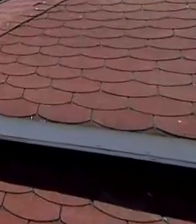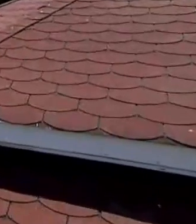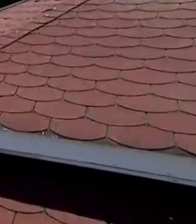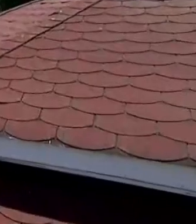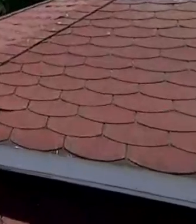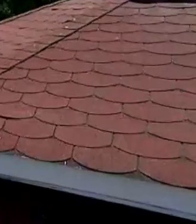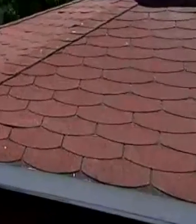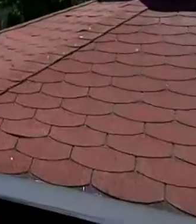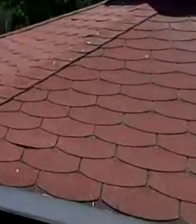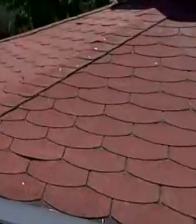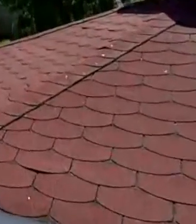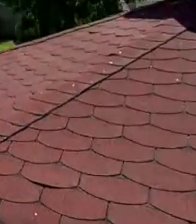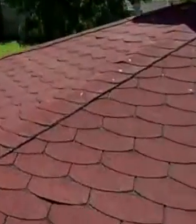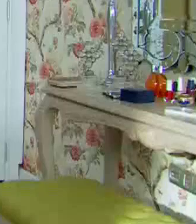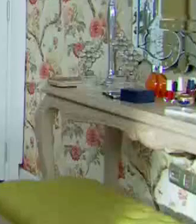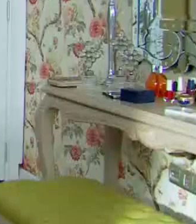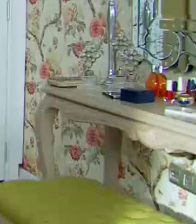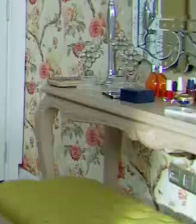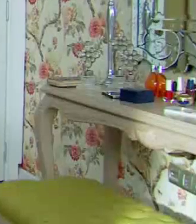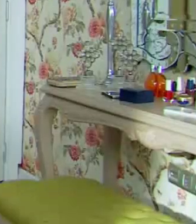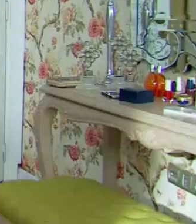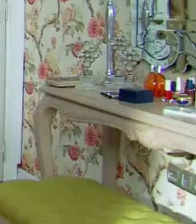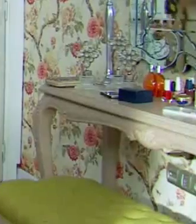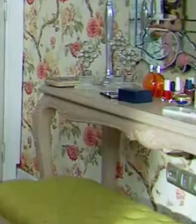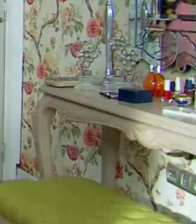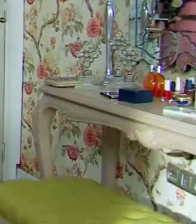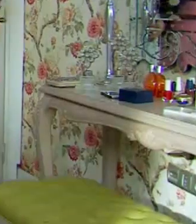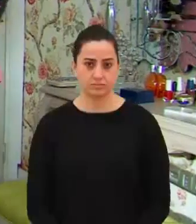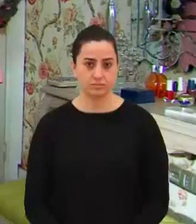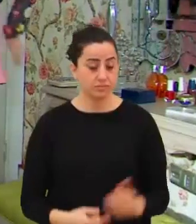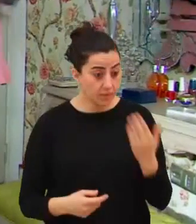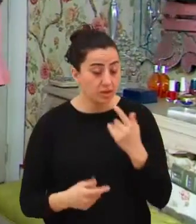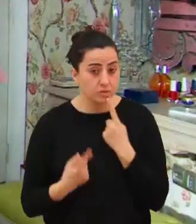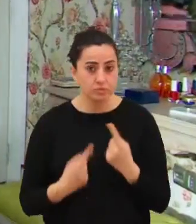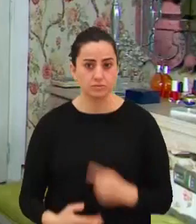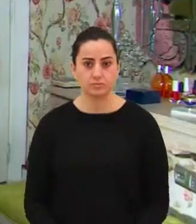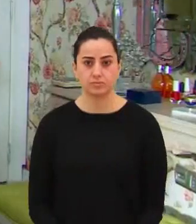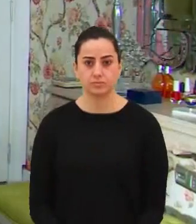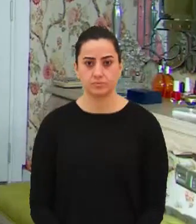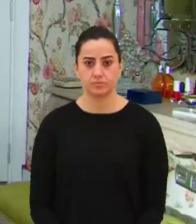Yemyeşil bahçeden villayı görüyoruz. Rüyam ve Şükrü odaya girdiler. Gel Şükrü Efendi.